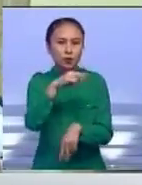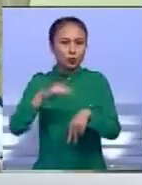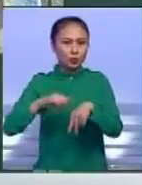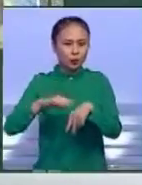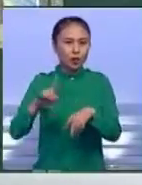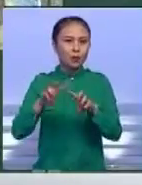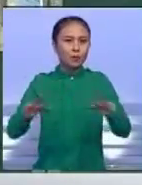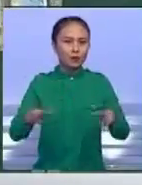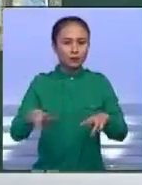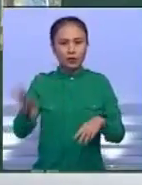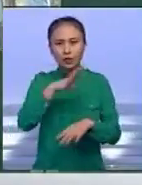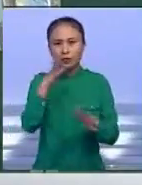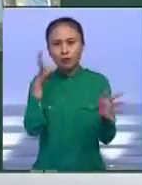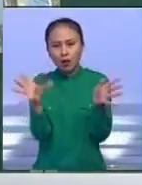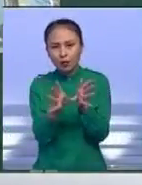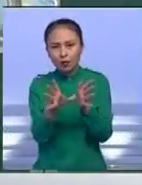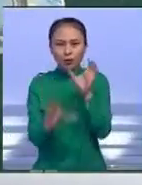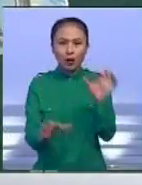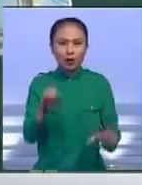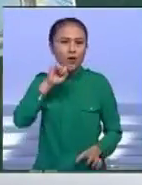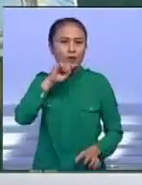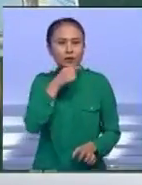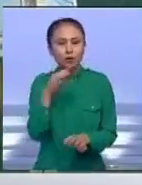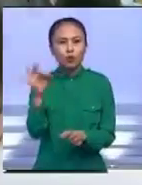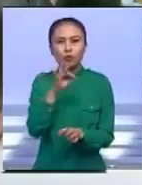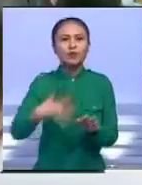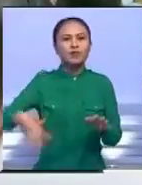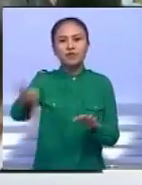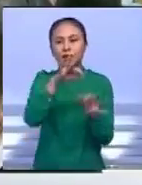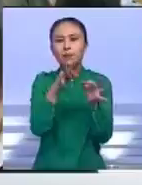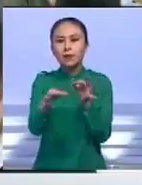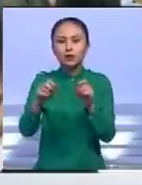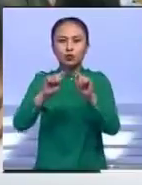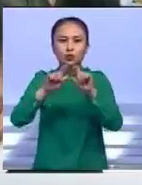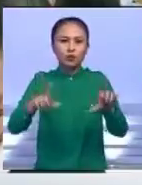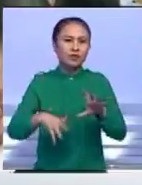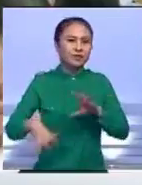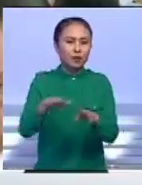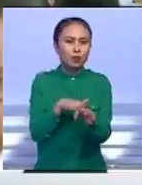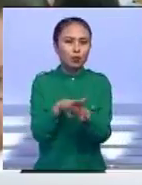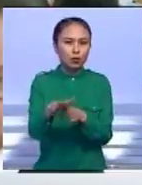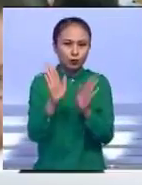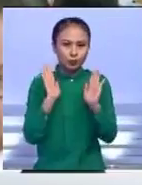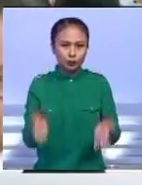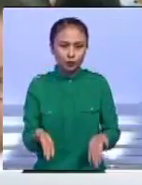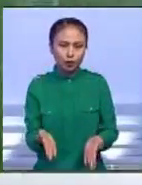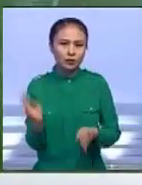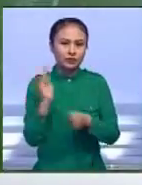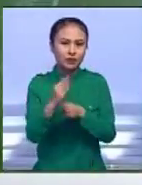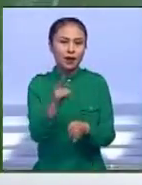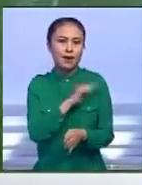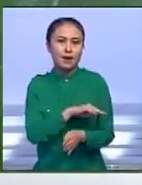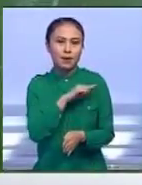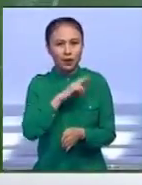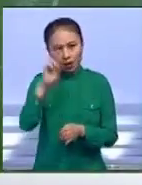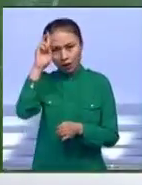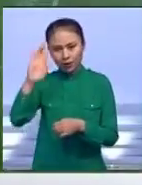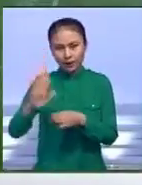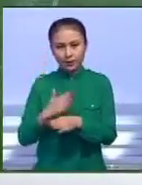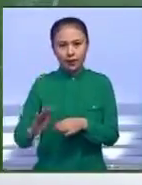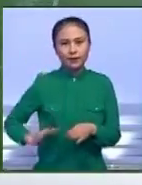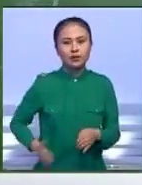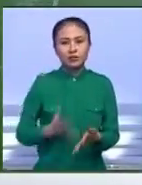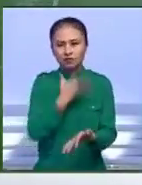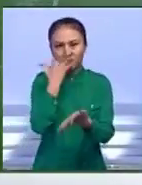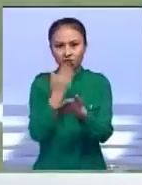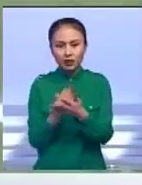облыс басшылары тоқ пен жылу қуатын үнемдейтін жүйені аймақтағы барлық білім беру нысандарына енгізетін болды. Бұл жұмыстар мемлекеттік жекеменшік